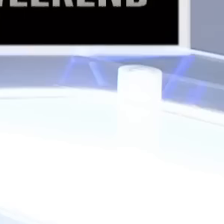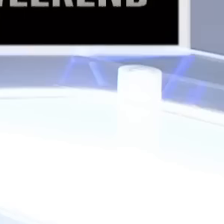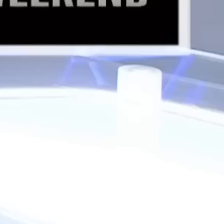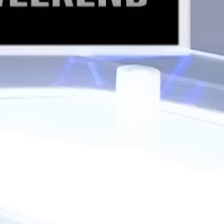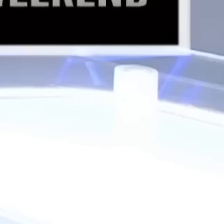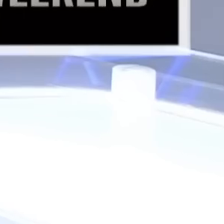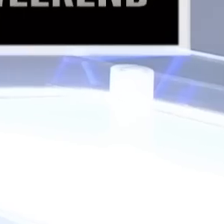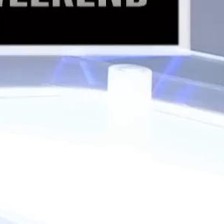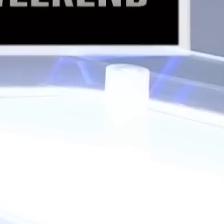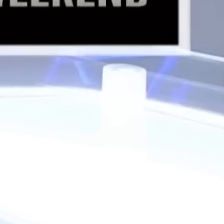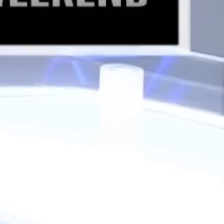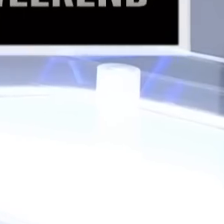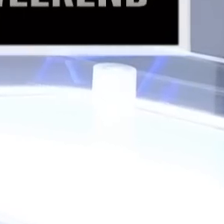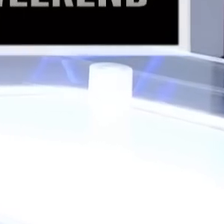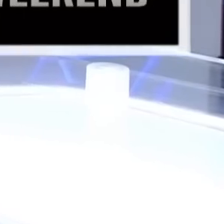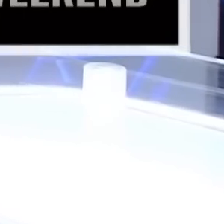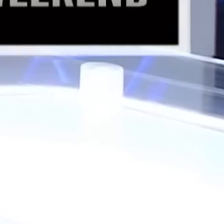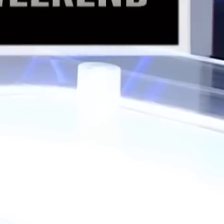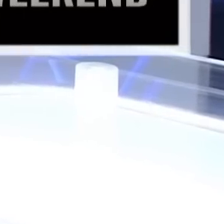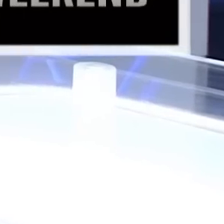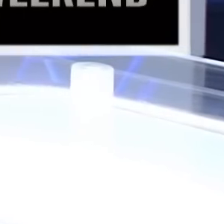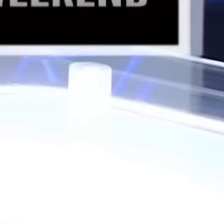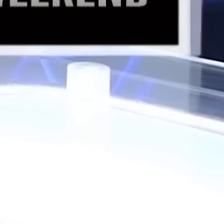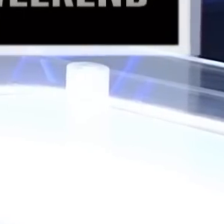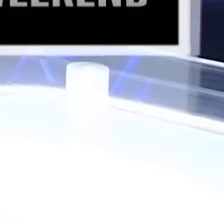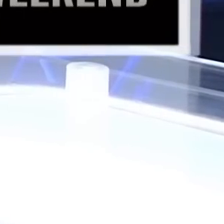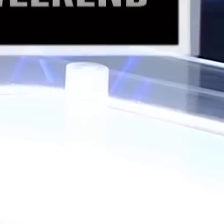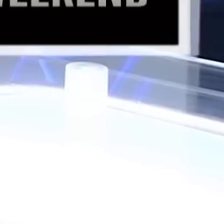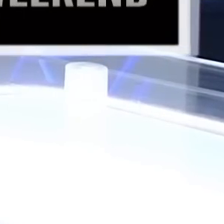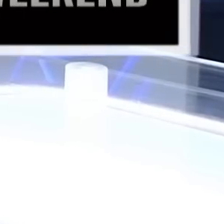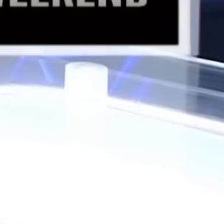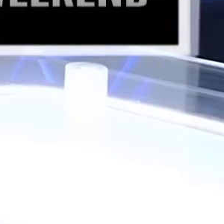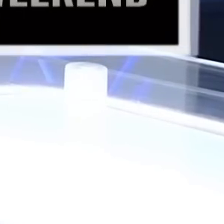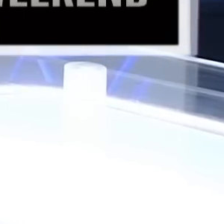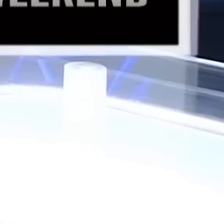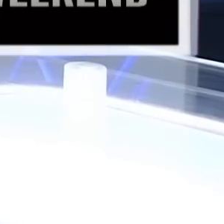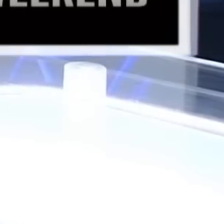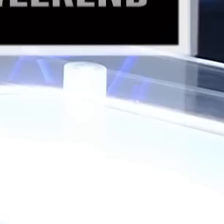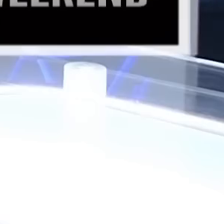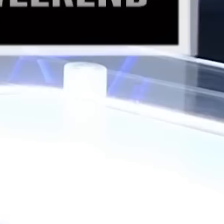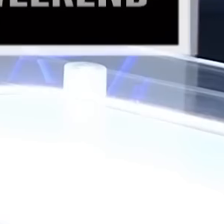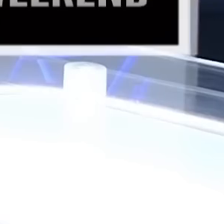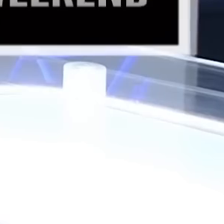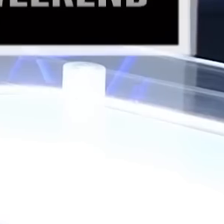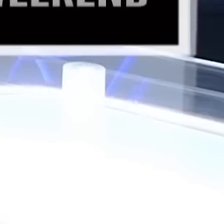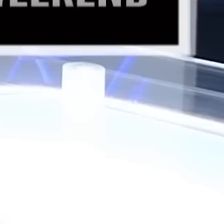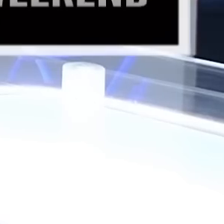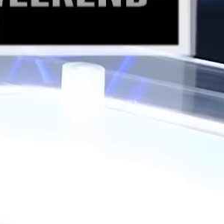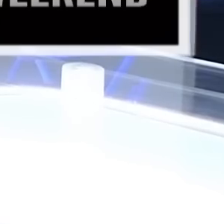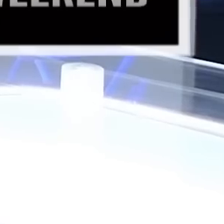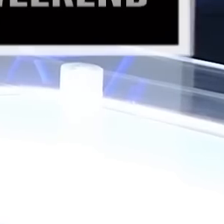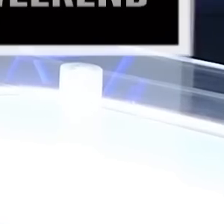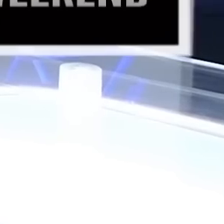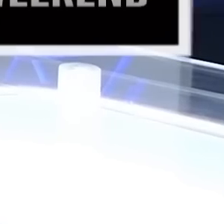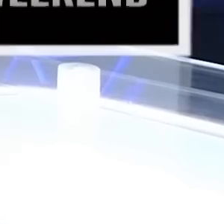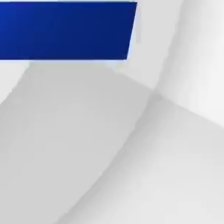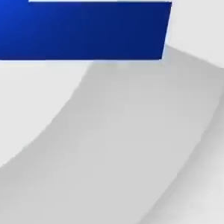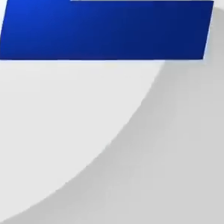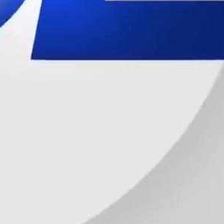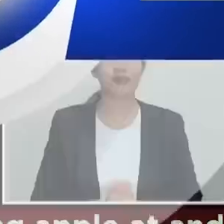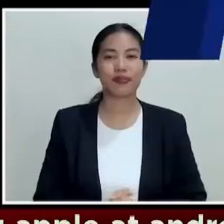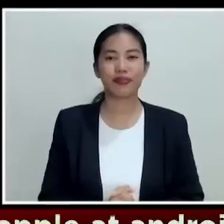nga sa mga videong kakatuwa ang rasyon ng ating mga netizens at ilan nating mga artista.